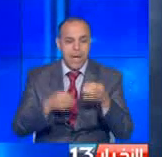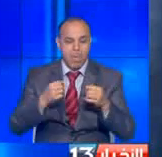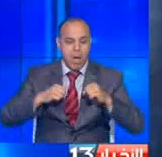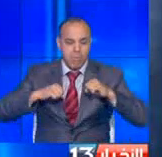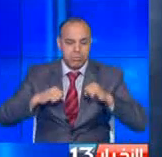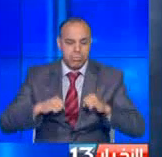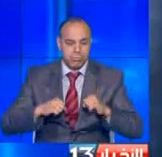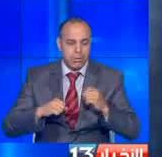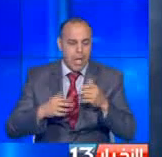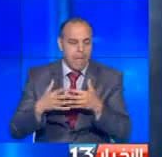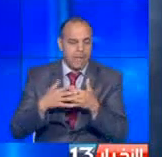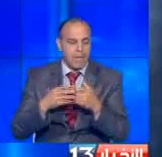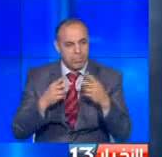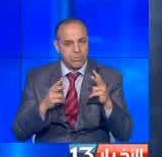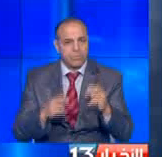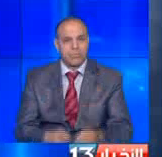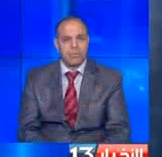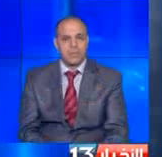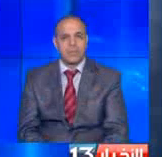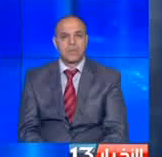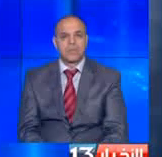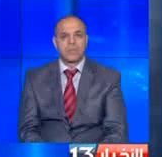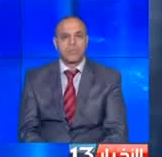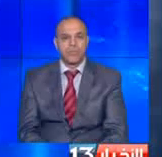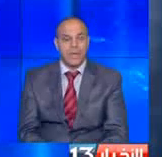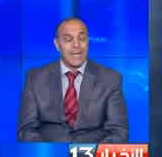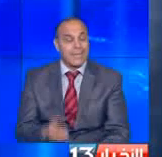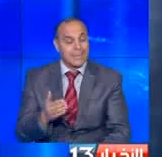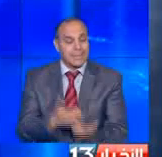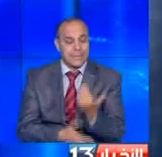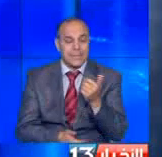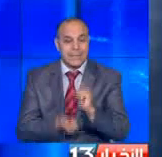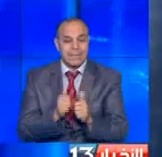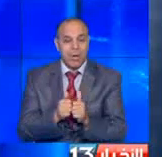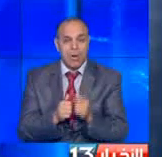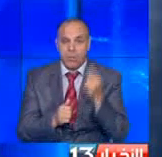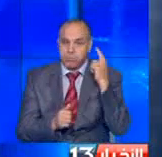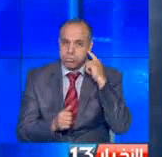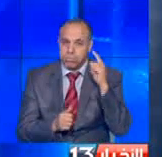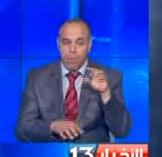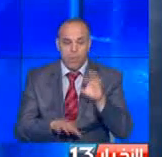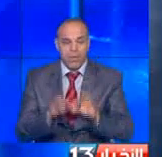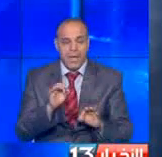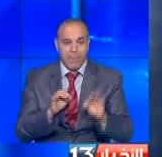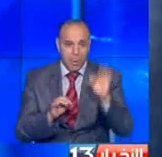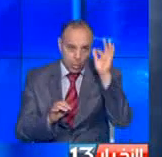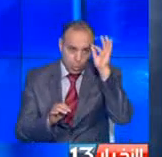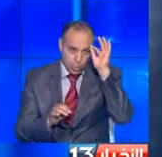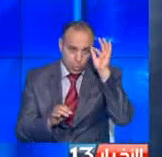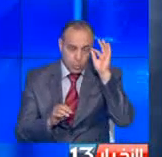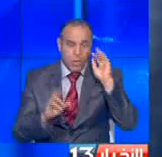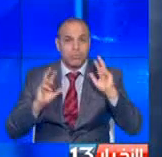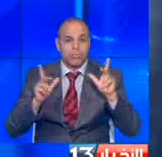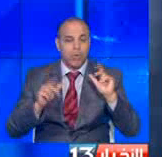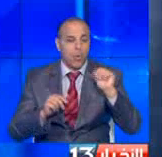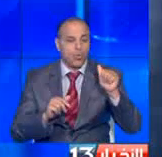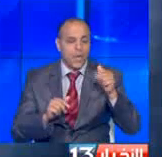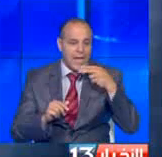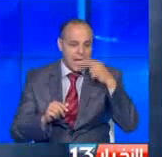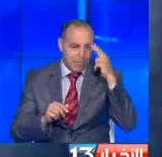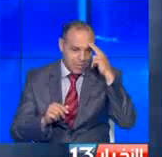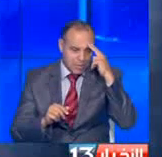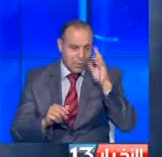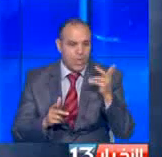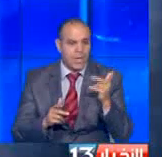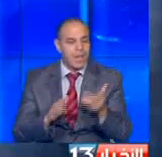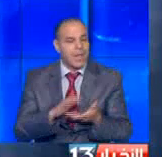العليا جدد الرياضه يحمل اليوم خبر تحول المنتخب الوطني كره الطائره غدا الخميس الى